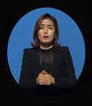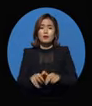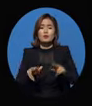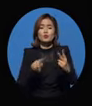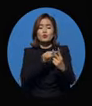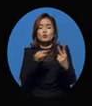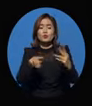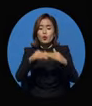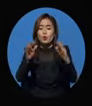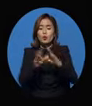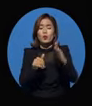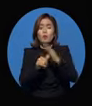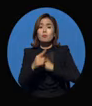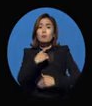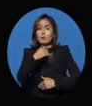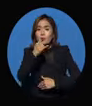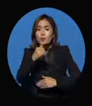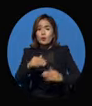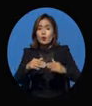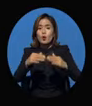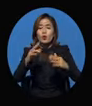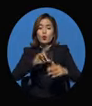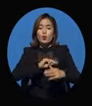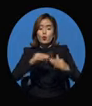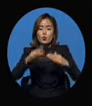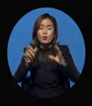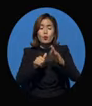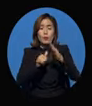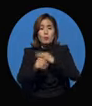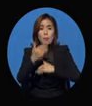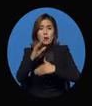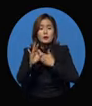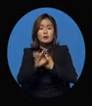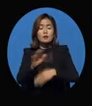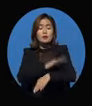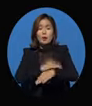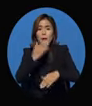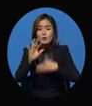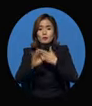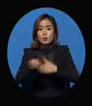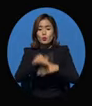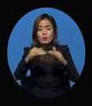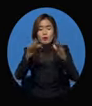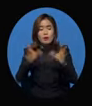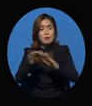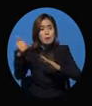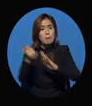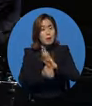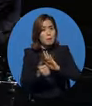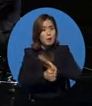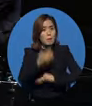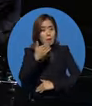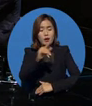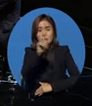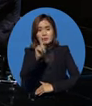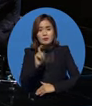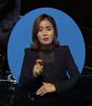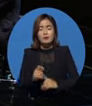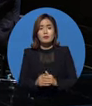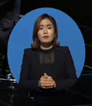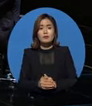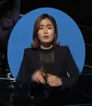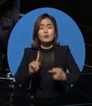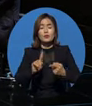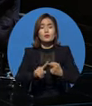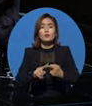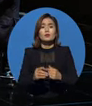2분이 원내대표 오셨는데 부분이 어느 대표 홍게 다 잘 했으면 우리당 이렇게까지 참패를 당할 수 있었겠습니까 나는